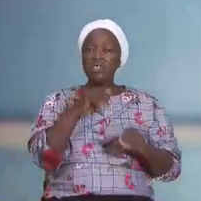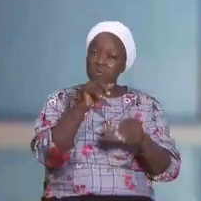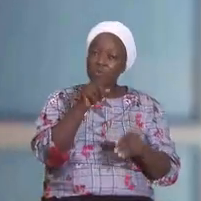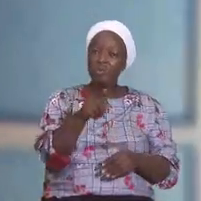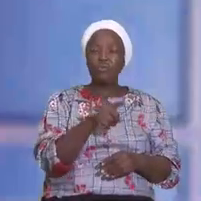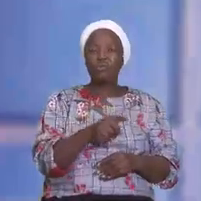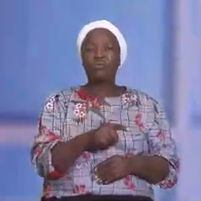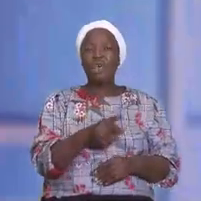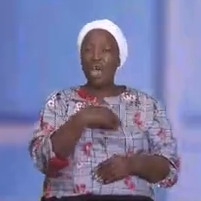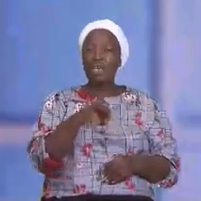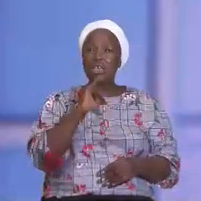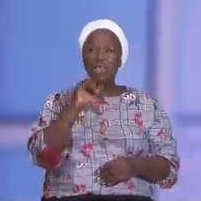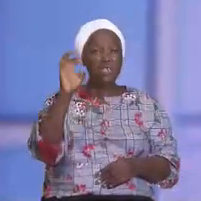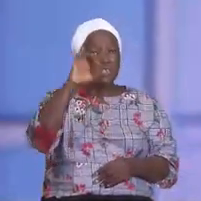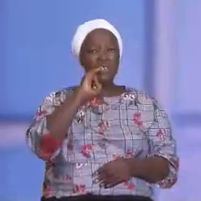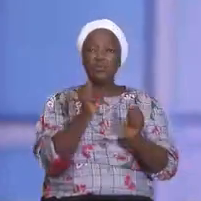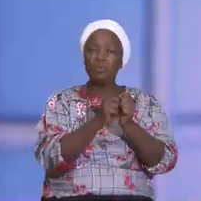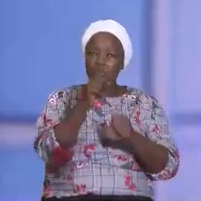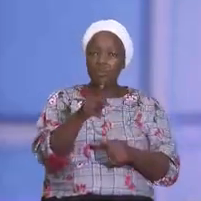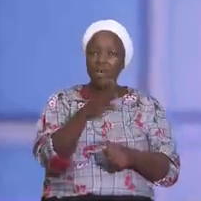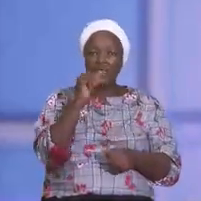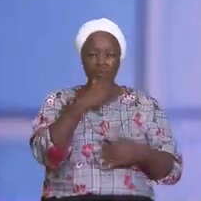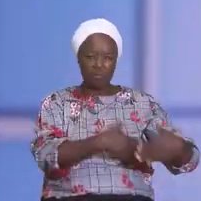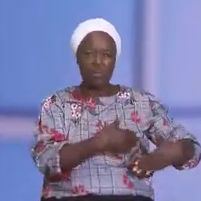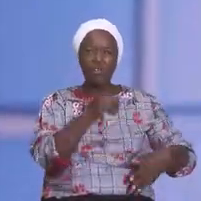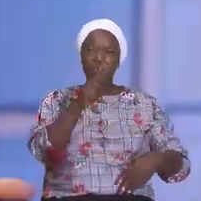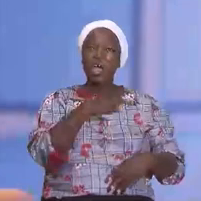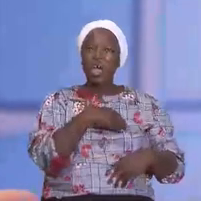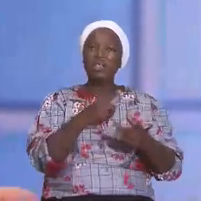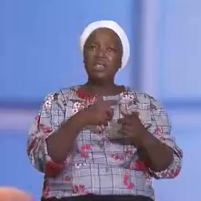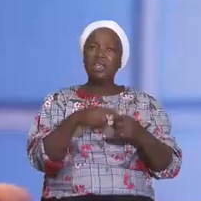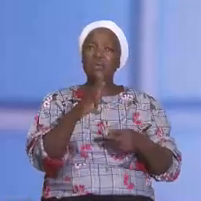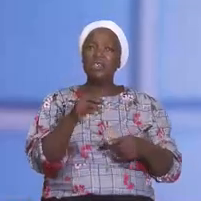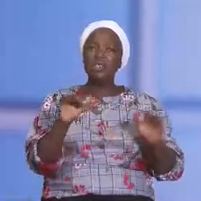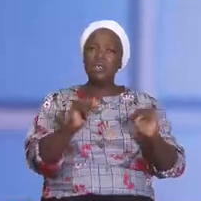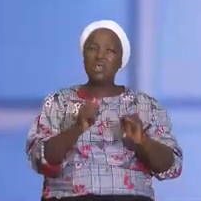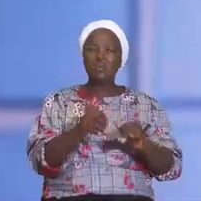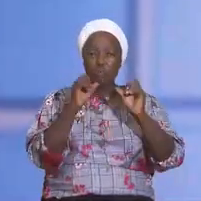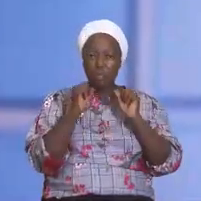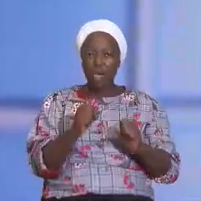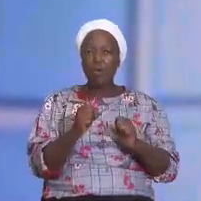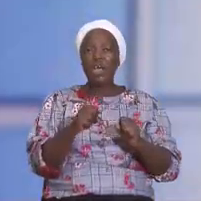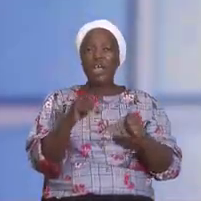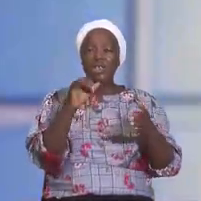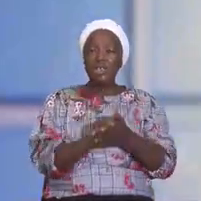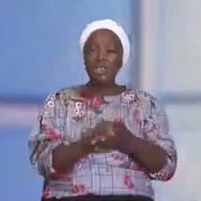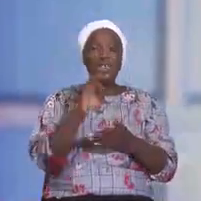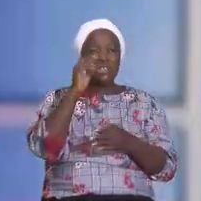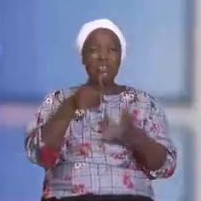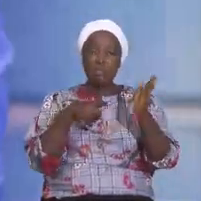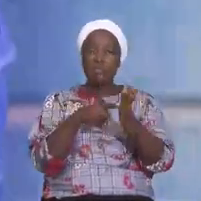le Fils de Dieu, Jésus-Christ, est en toi. Et il est avec toi. Et il est à tes